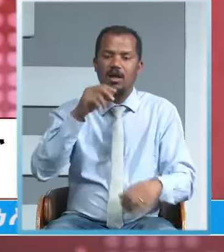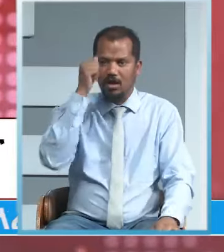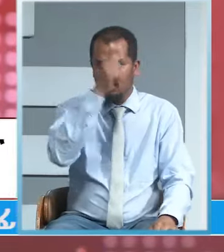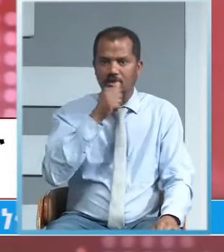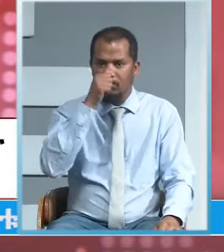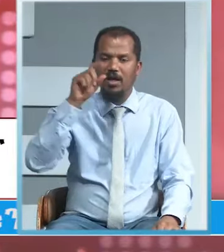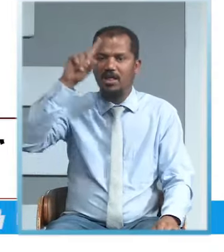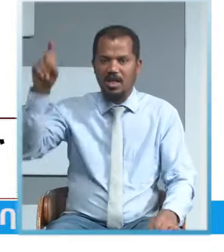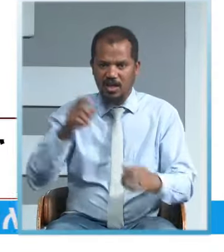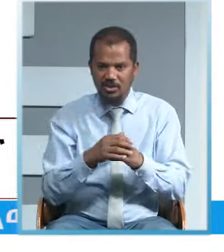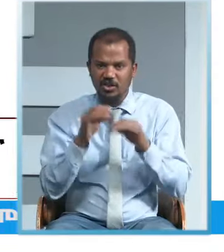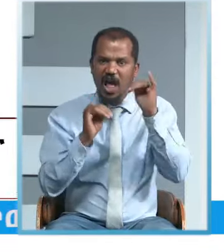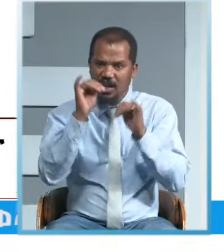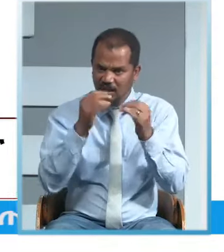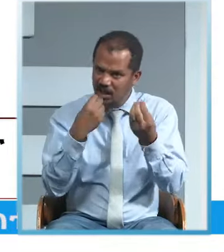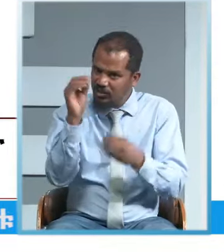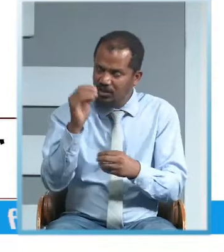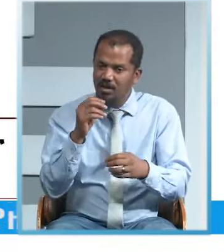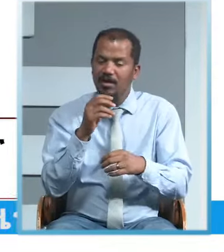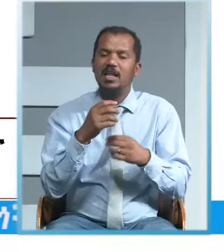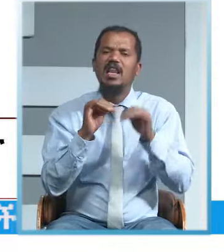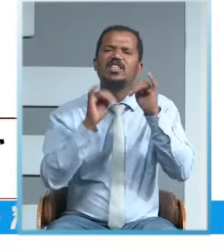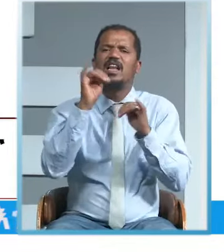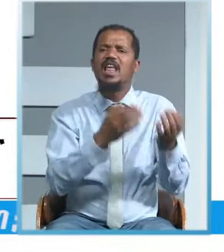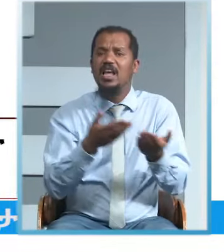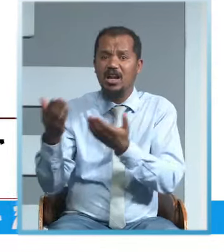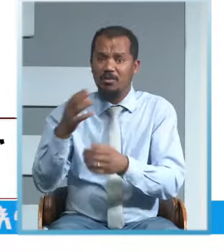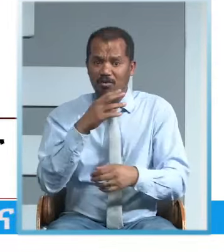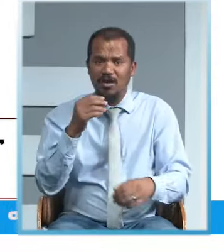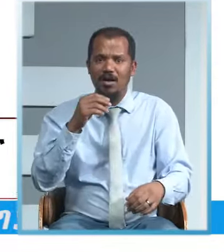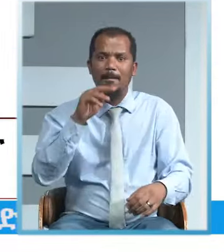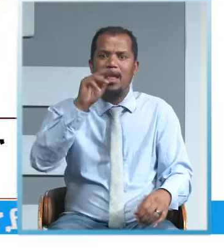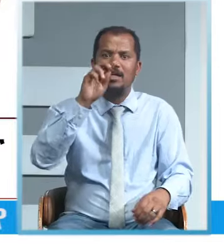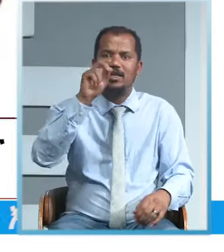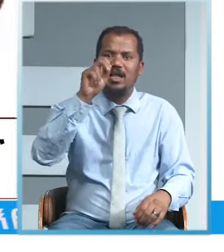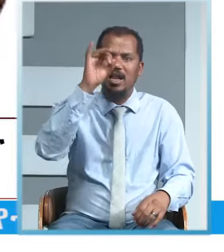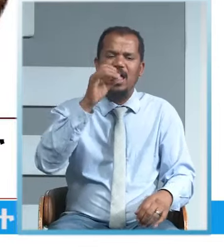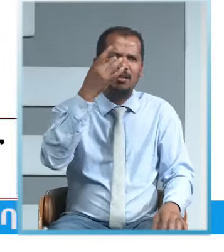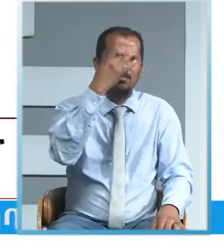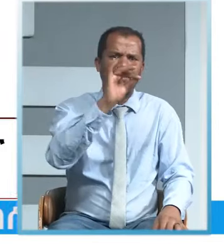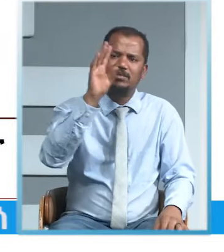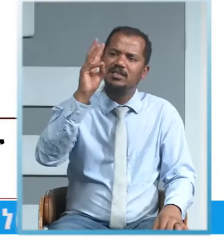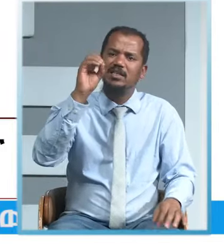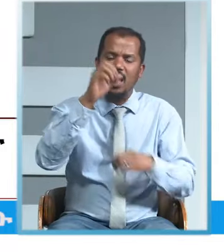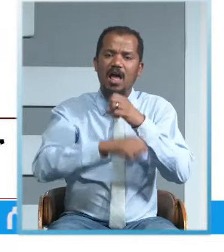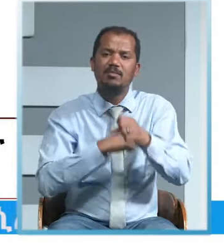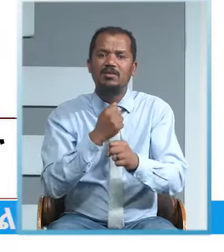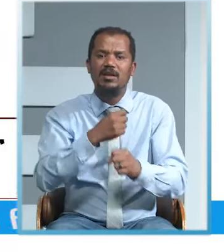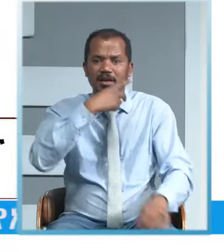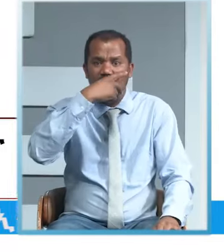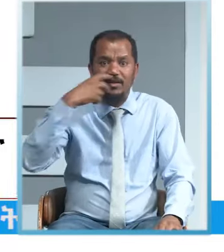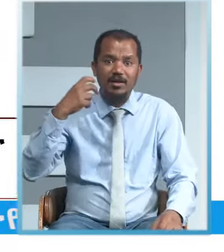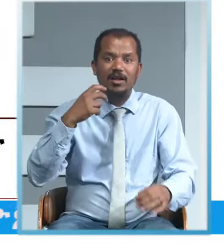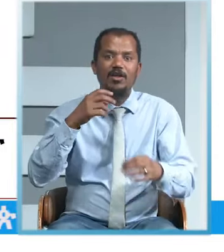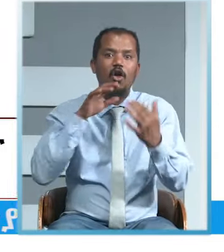ኢትዮጵያ ጠየቀች። በዓለም አቀፍ ገበያ ለጨረታ የቀረበውና ከመቅደላ በ1860 ዓመተ ምህረት የተዘረፈው